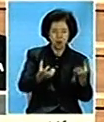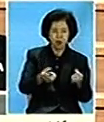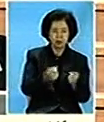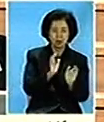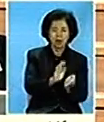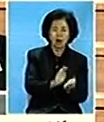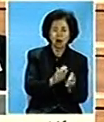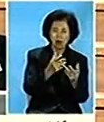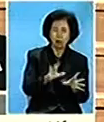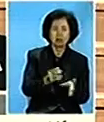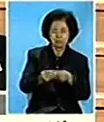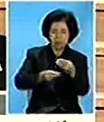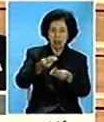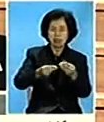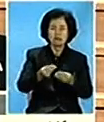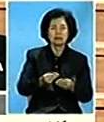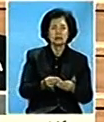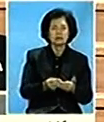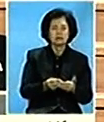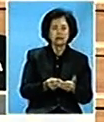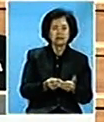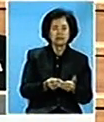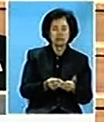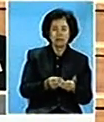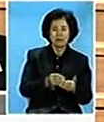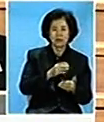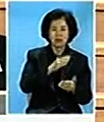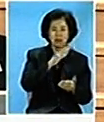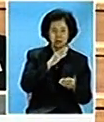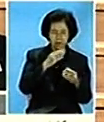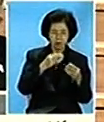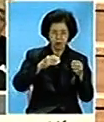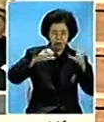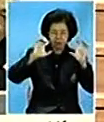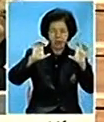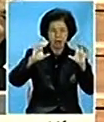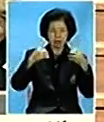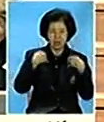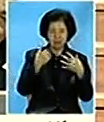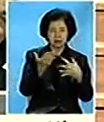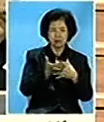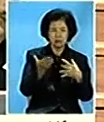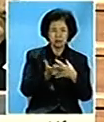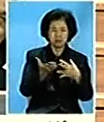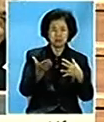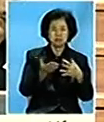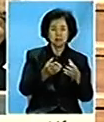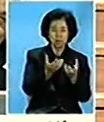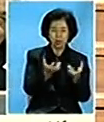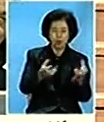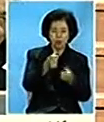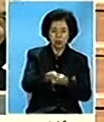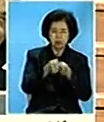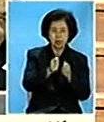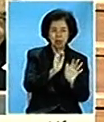แล้วด้วยนะครับซึ่งถ้าหากว่ารัฐบาลมีการแทรกแซงสินค้าเกษตรแล้วเก็บไว้ในโ